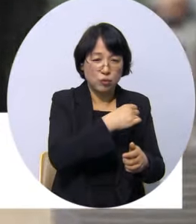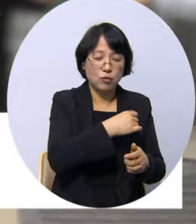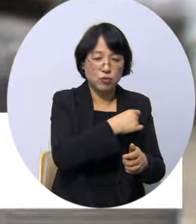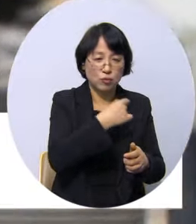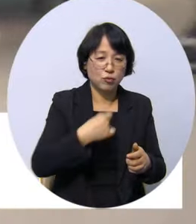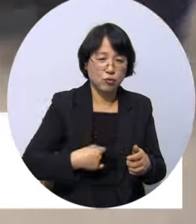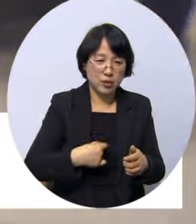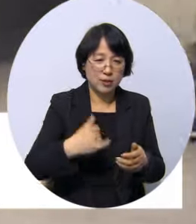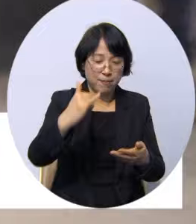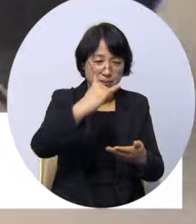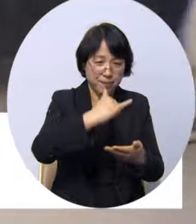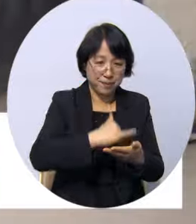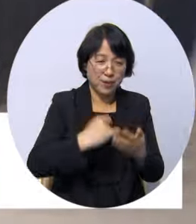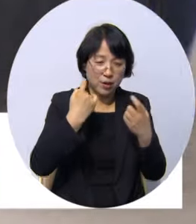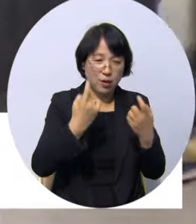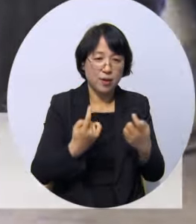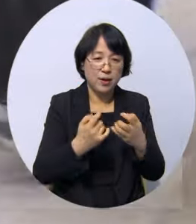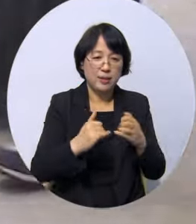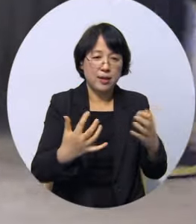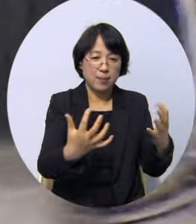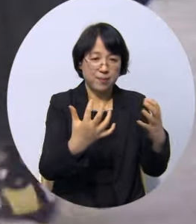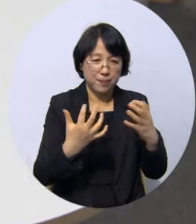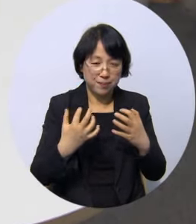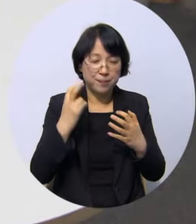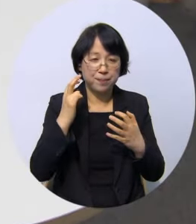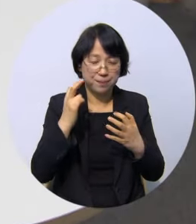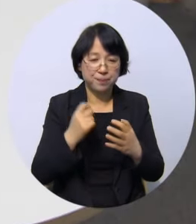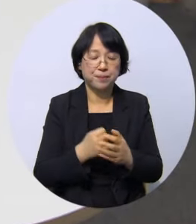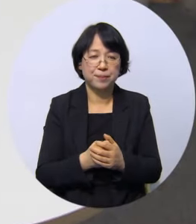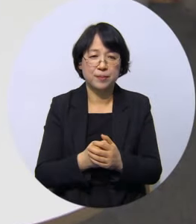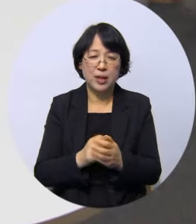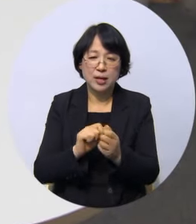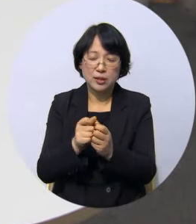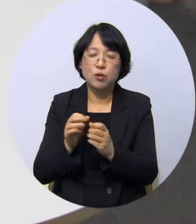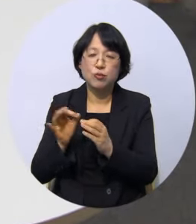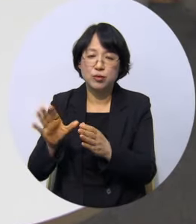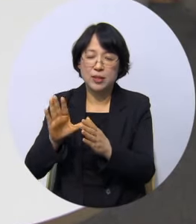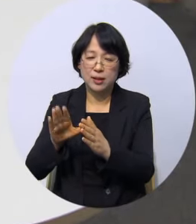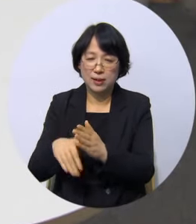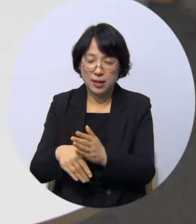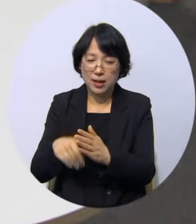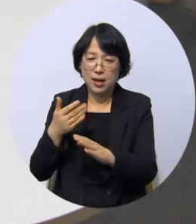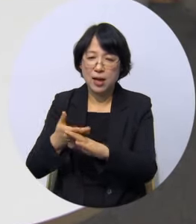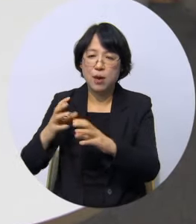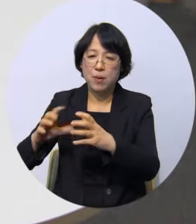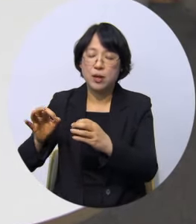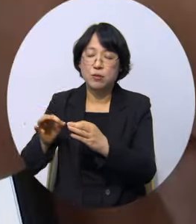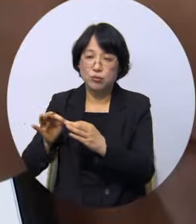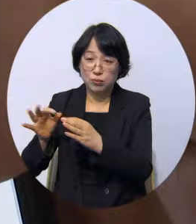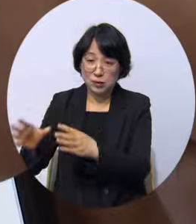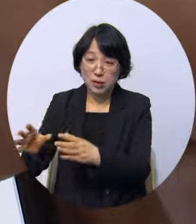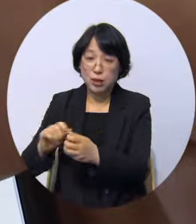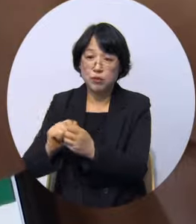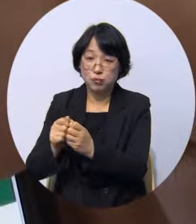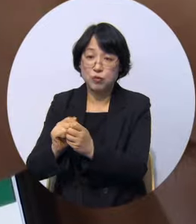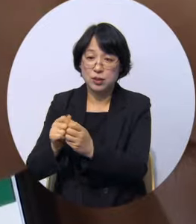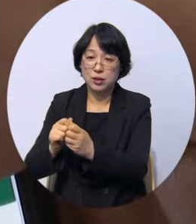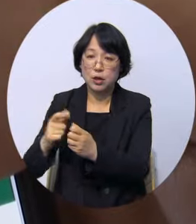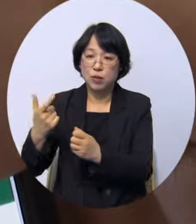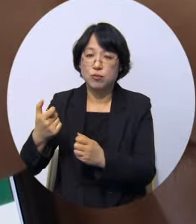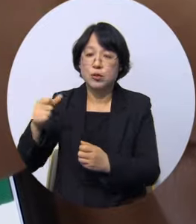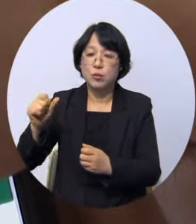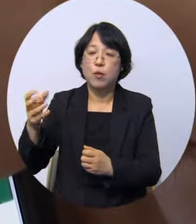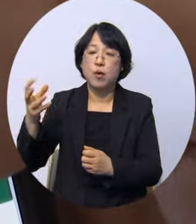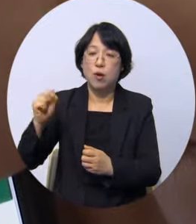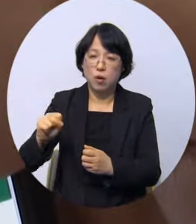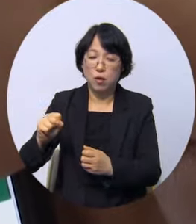수지가 개선될 것이라고 설명했습니다 한편 증권 투자에서는 내국인의 해외투자가 주식을 중심으로 65억 천만